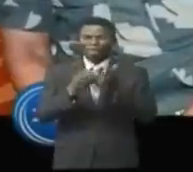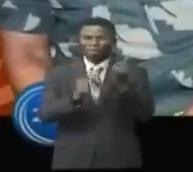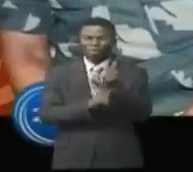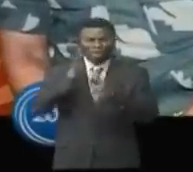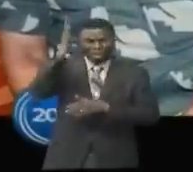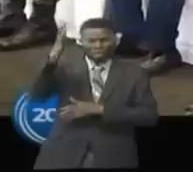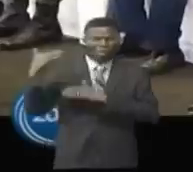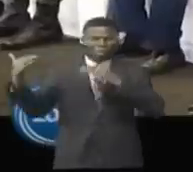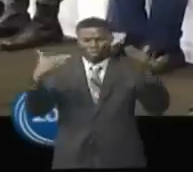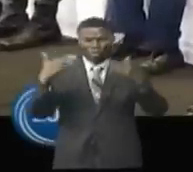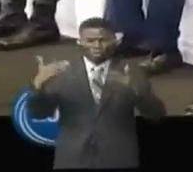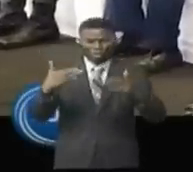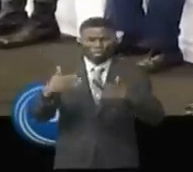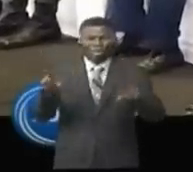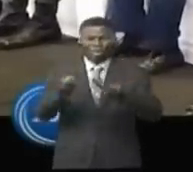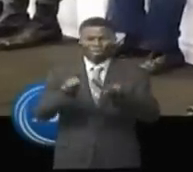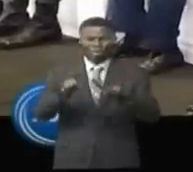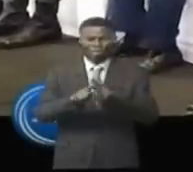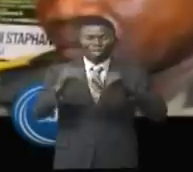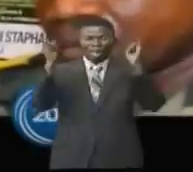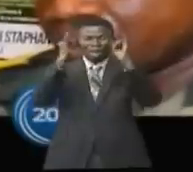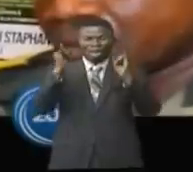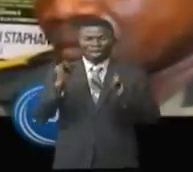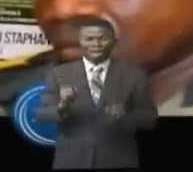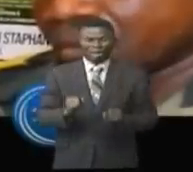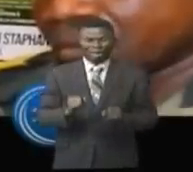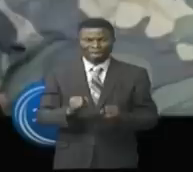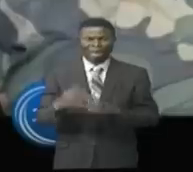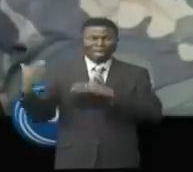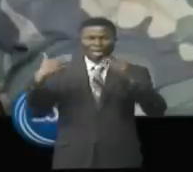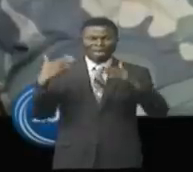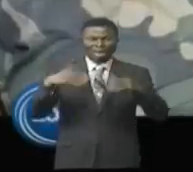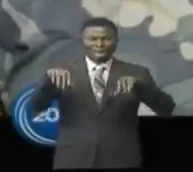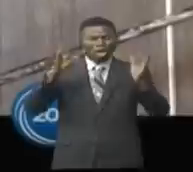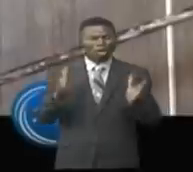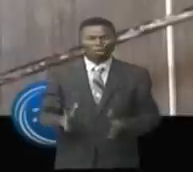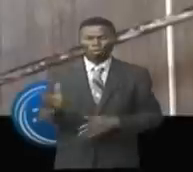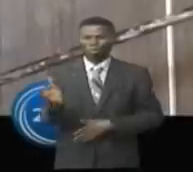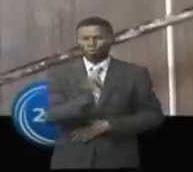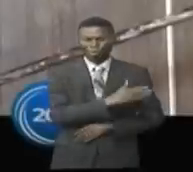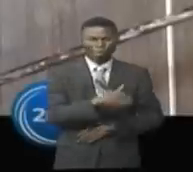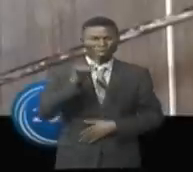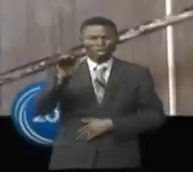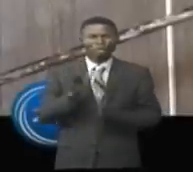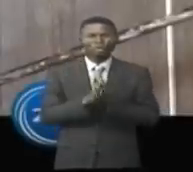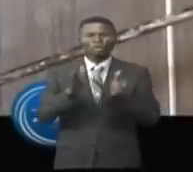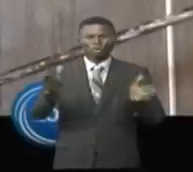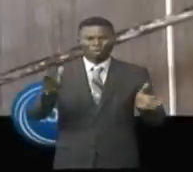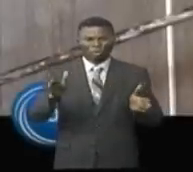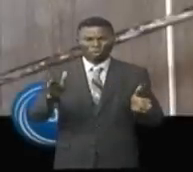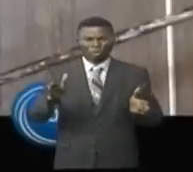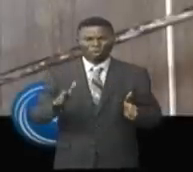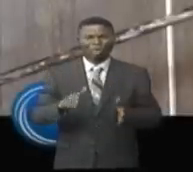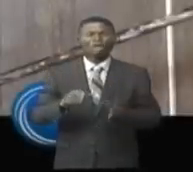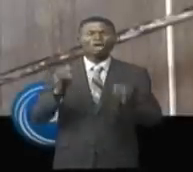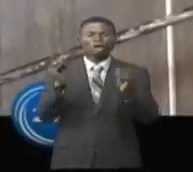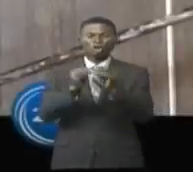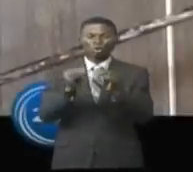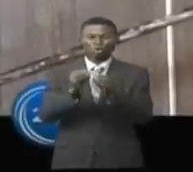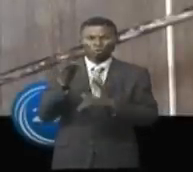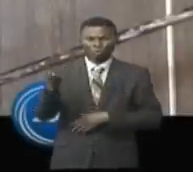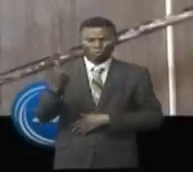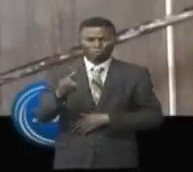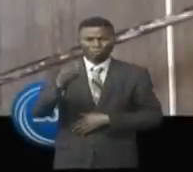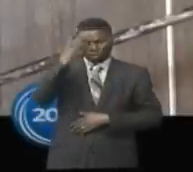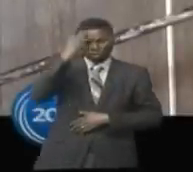guerre doit être celle du numérique à part la guerre conventionnelle. Le directeur général des G-Consult MAI,